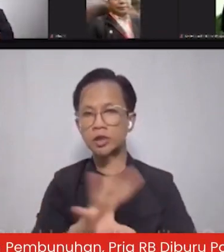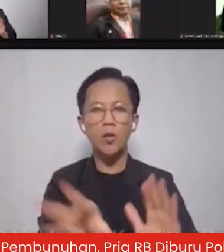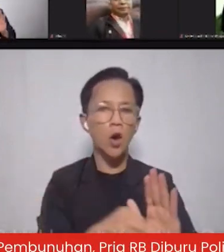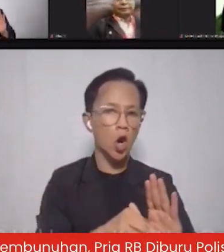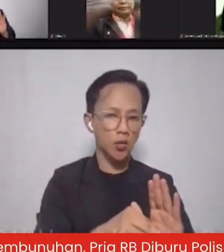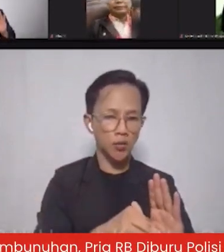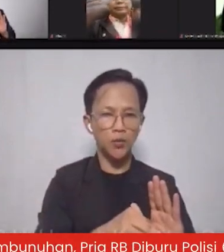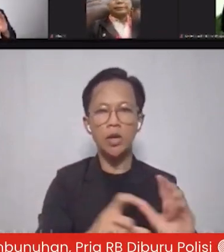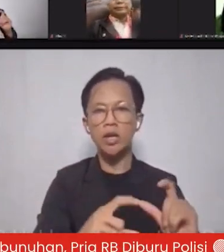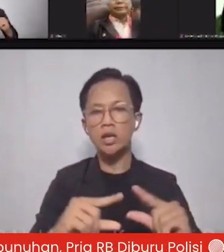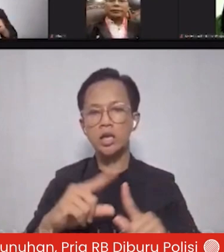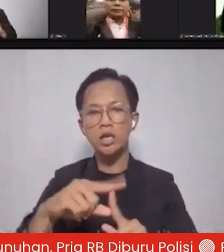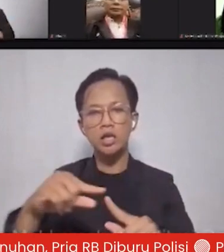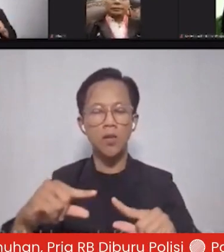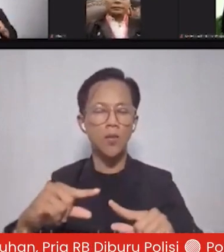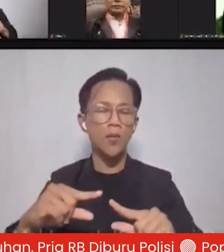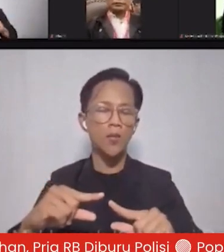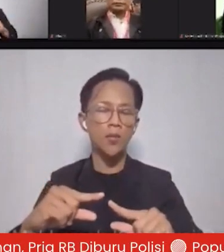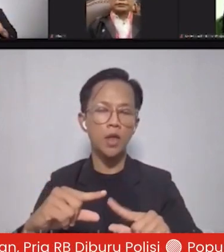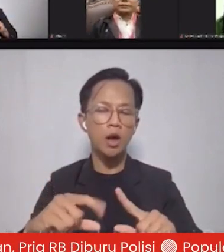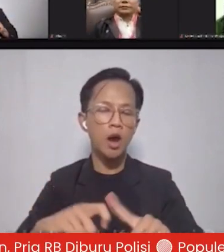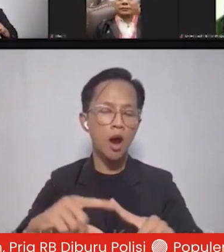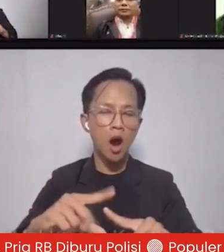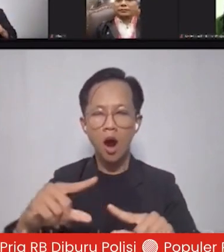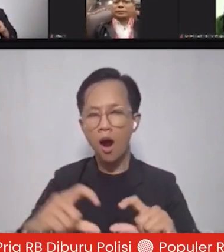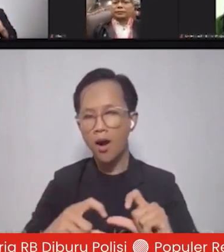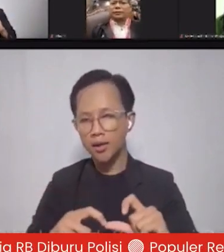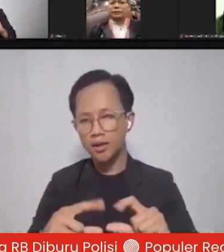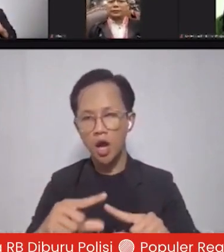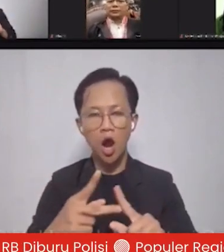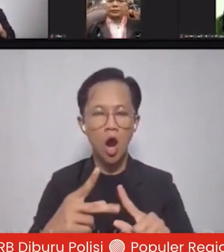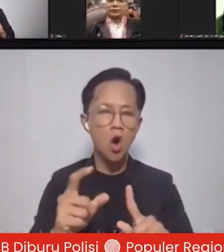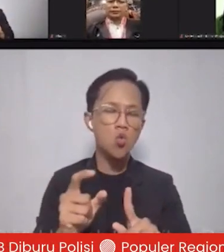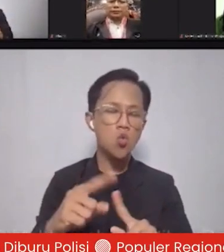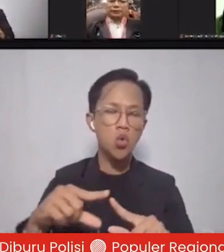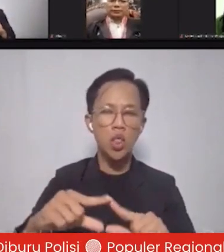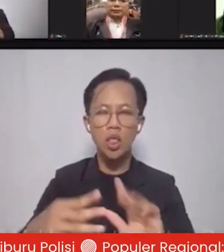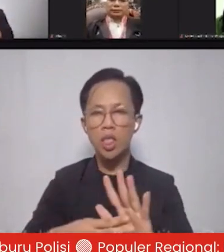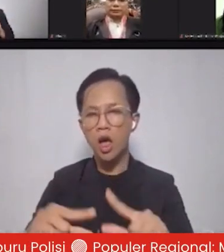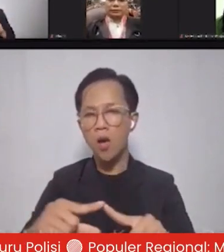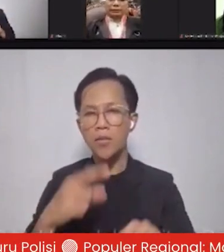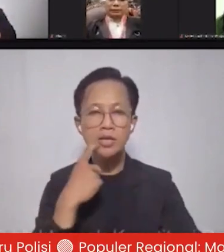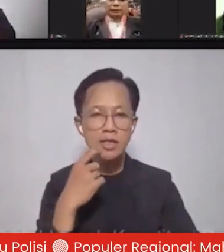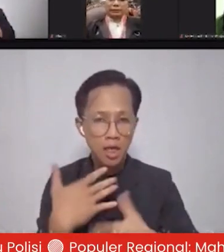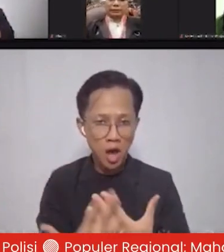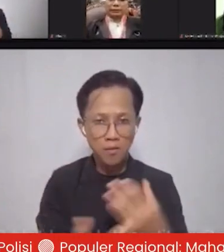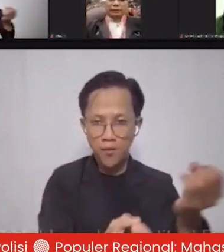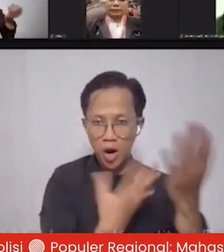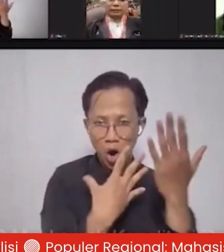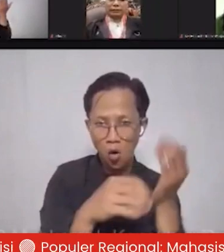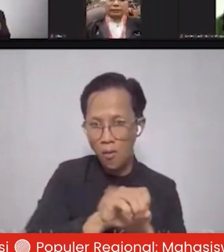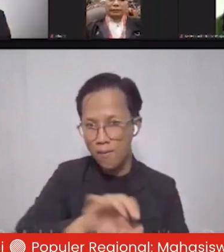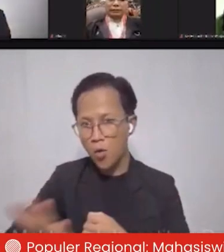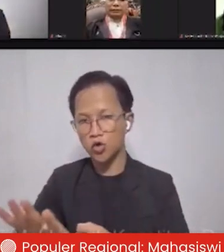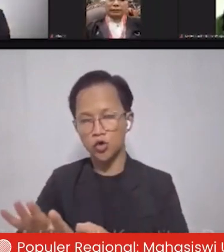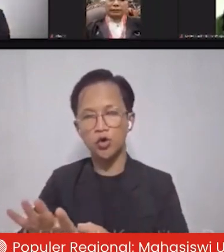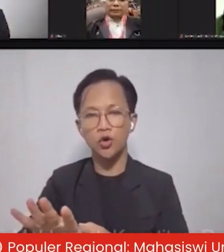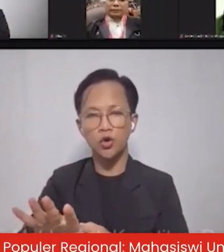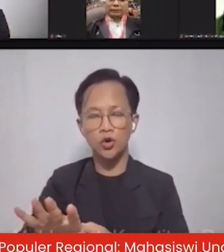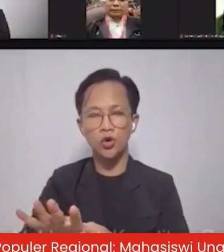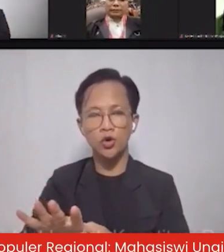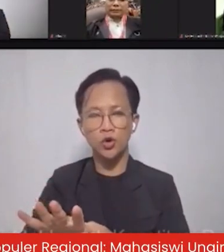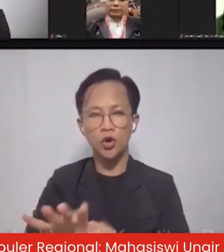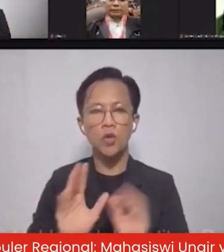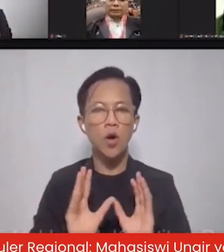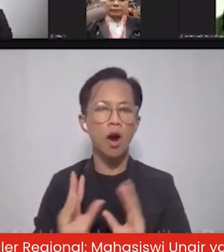Karsa Utama prinsip kepantasan dan kesopanan sepanjang menyangkut kebocoran informasi rahasia rapat